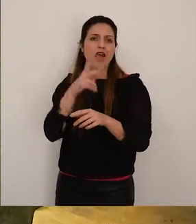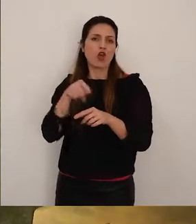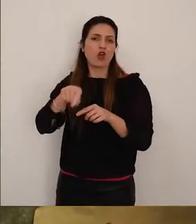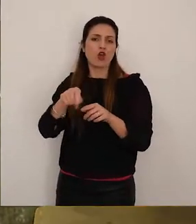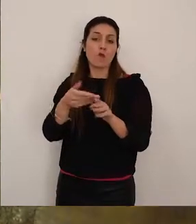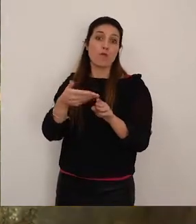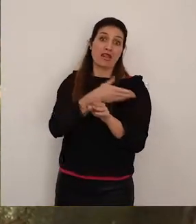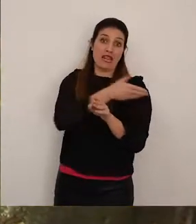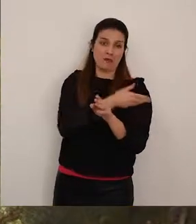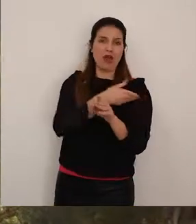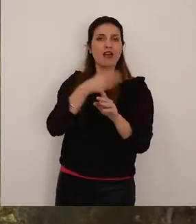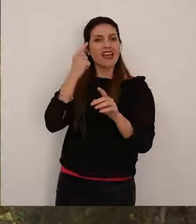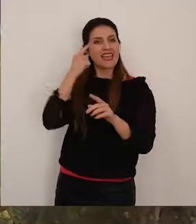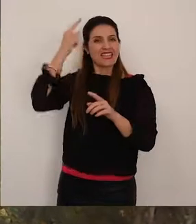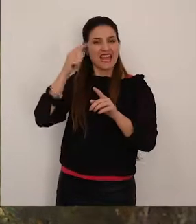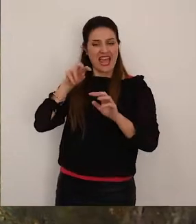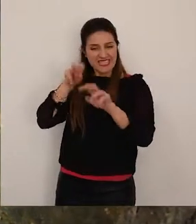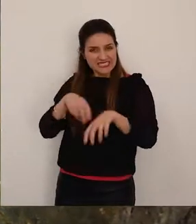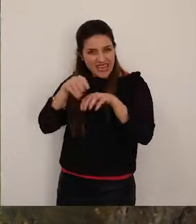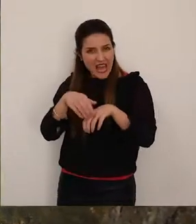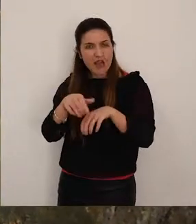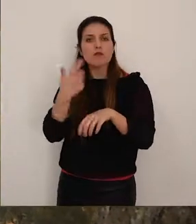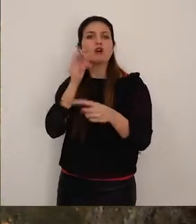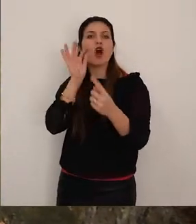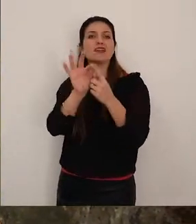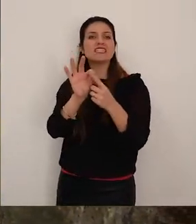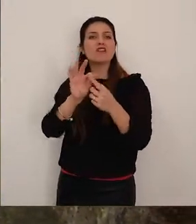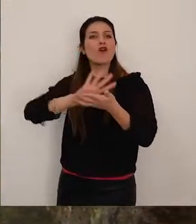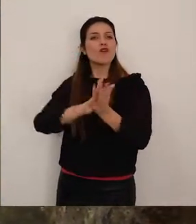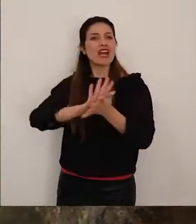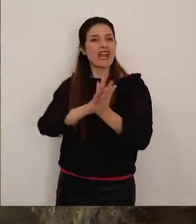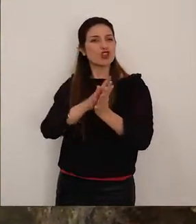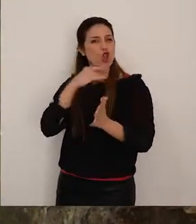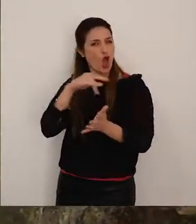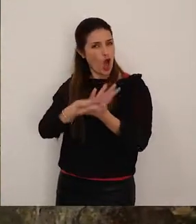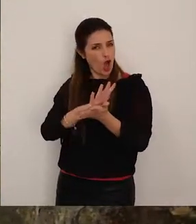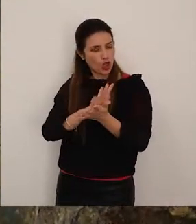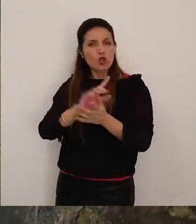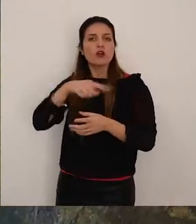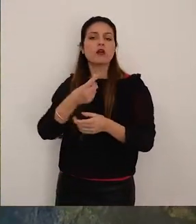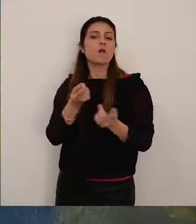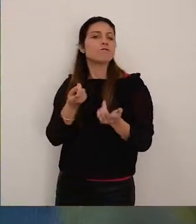andato a male di frantoio ipogeo, ripiegato successivamente a luogo religioso.